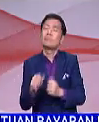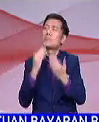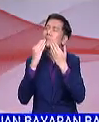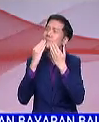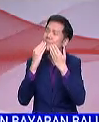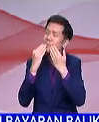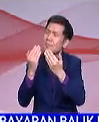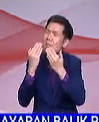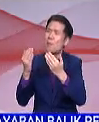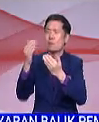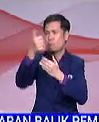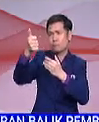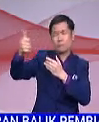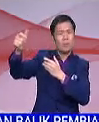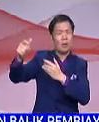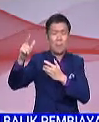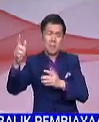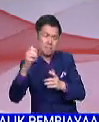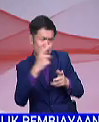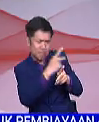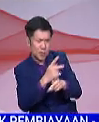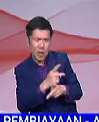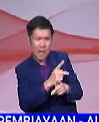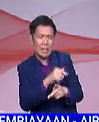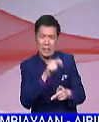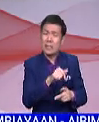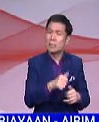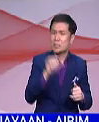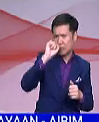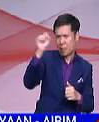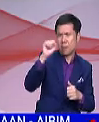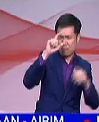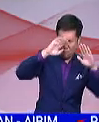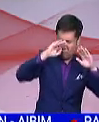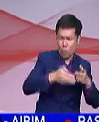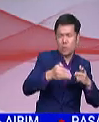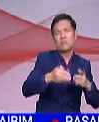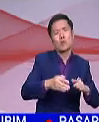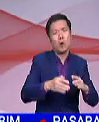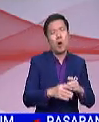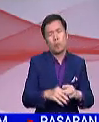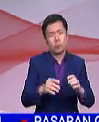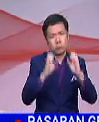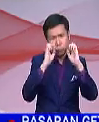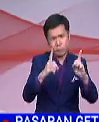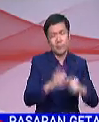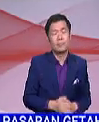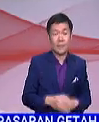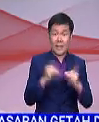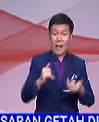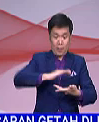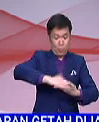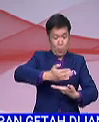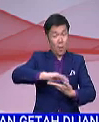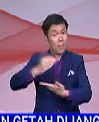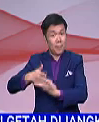yang sentiasa memberi keutamaan terhadap keperluan pendidikan di negeri ini. Sekarang ni peranti-peranti itu sudah